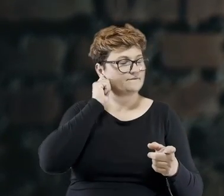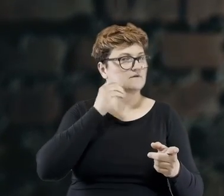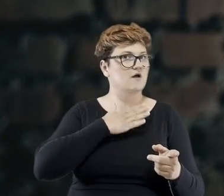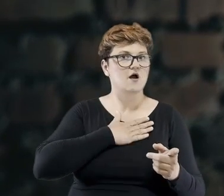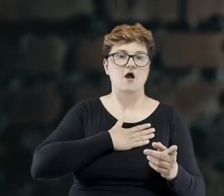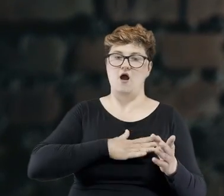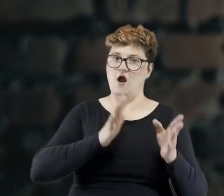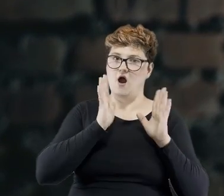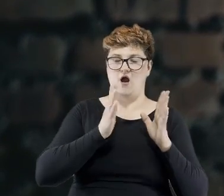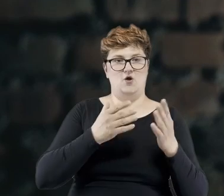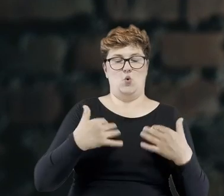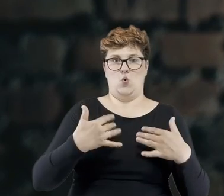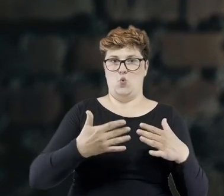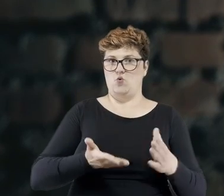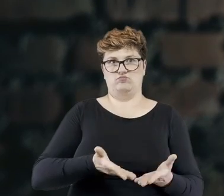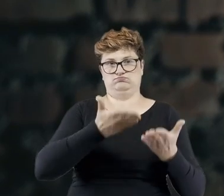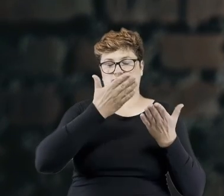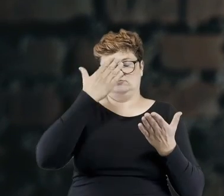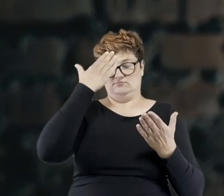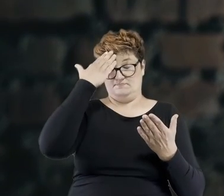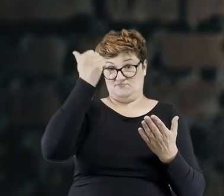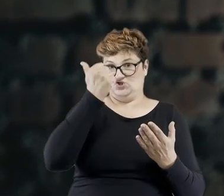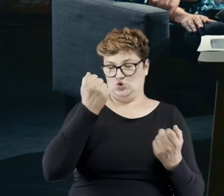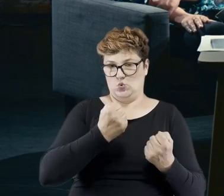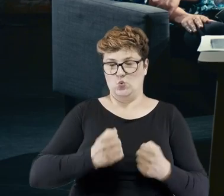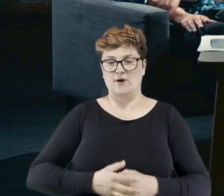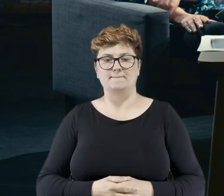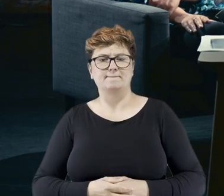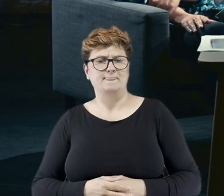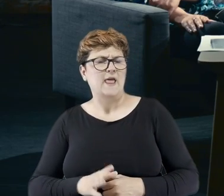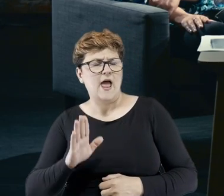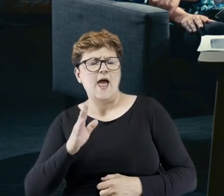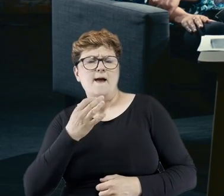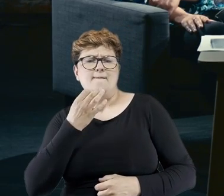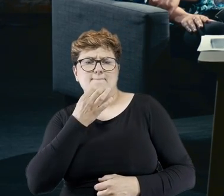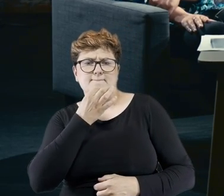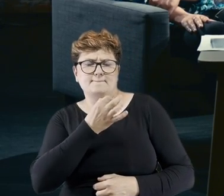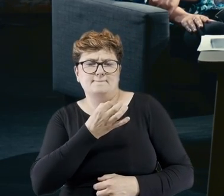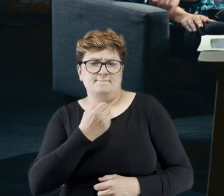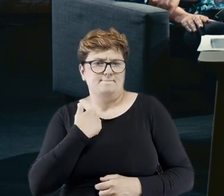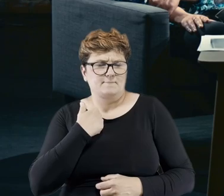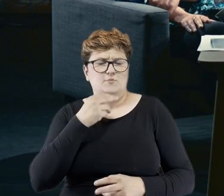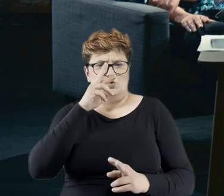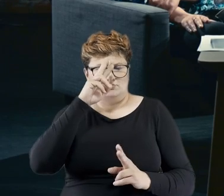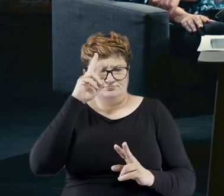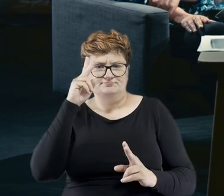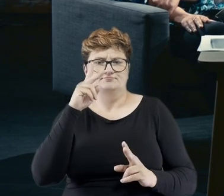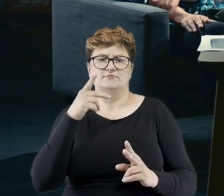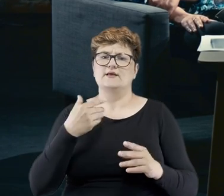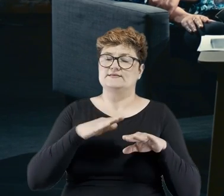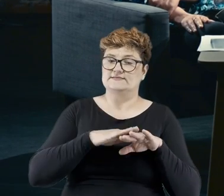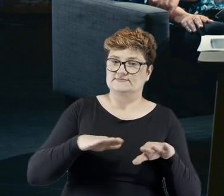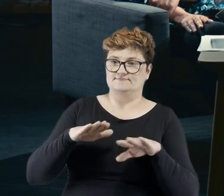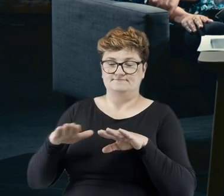wybitną, nadzwyczajną postać, za geniusza. O ile dobrze zrozumiałam, te inscenizacje